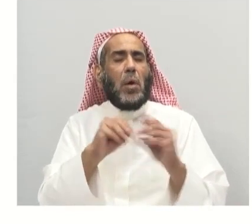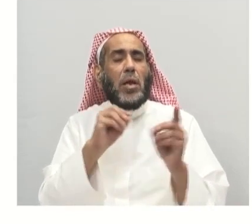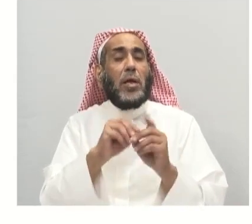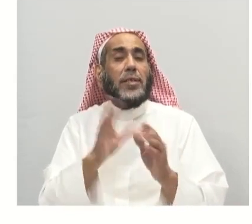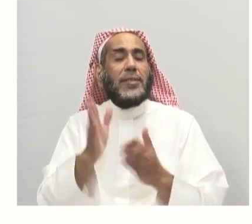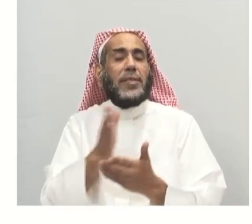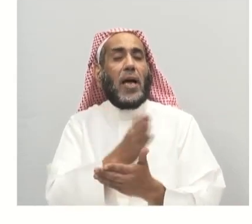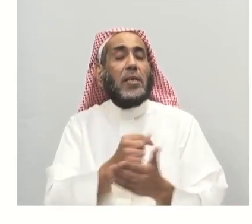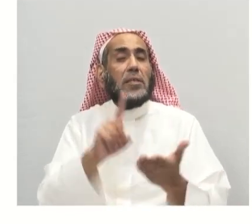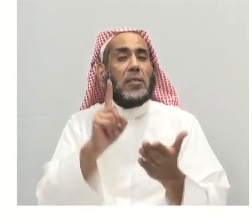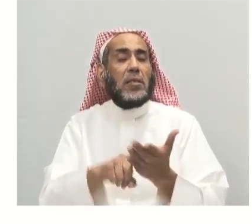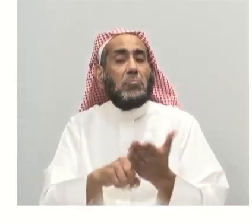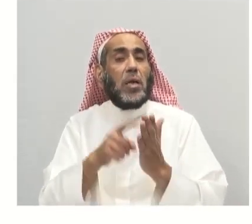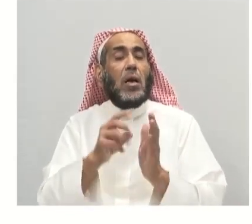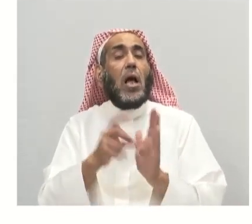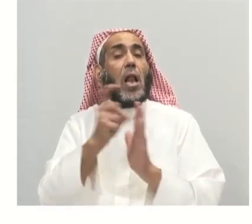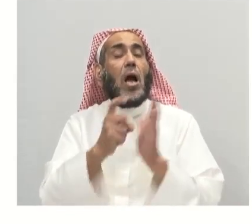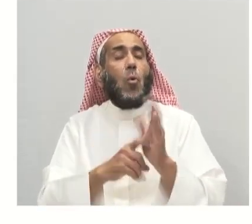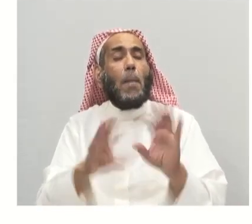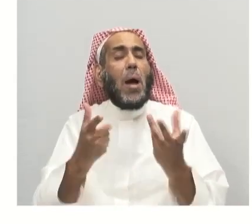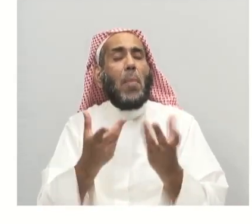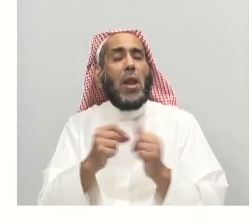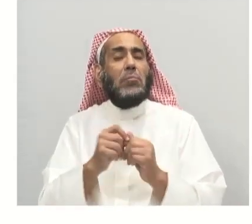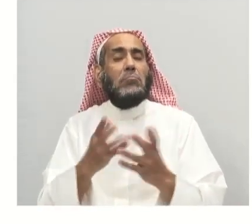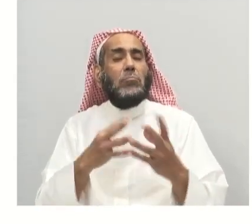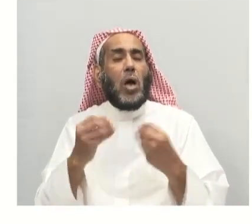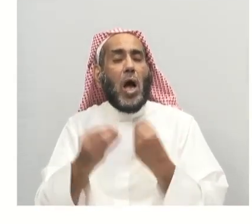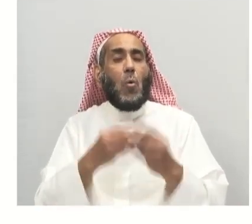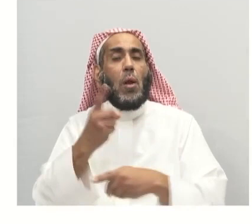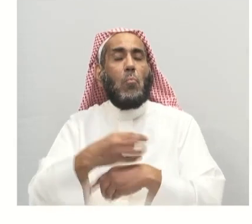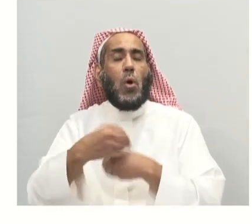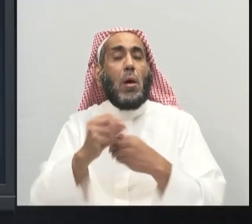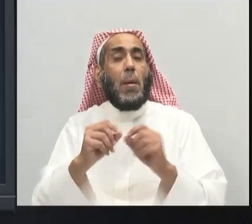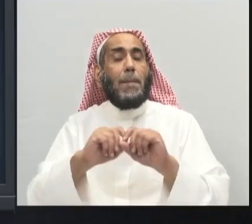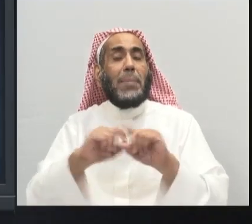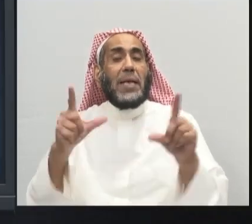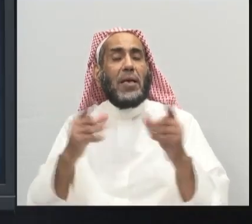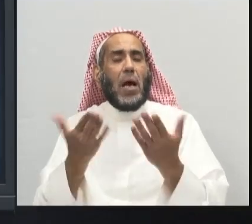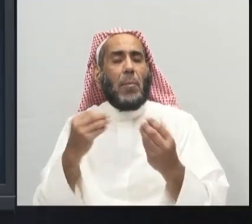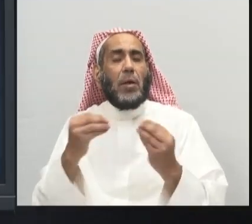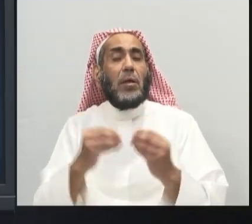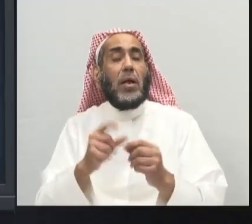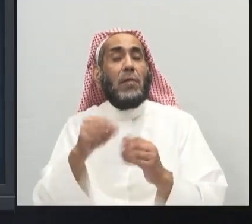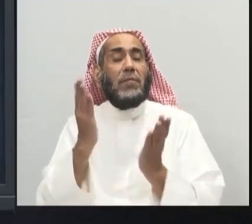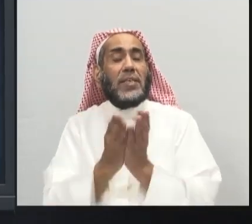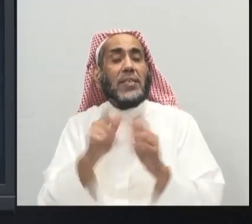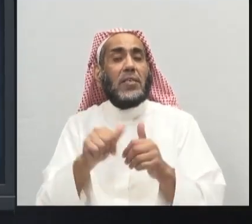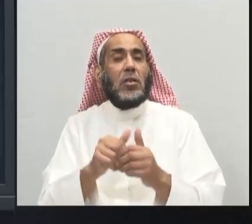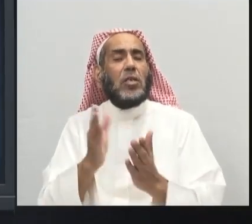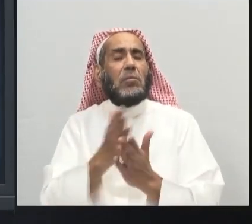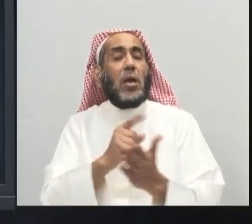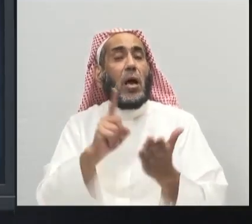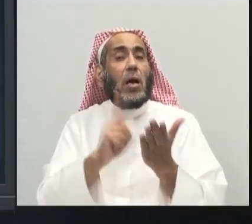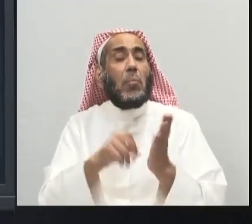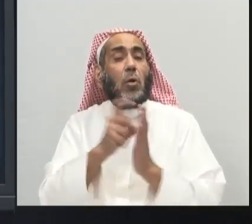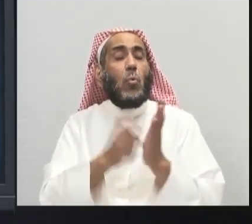بنطاق تطبيق القانون ما المقصود بنطاق تطبيق القانون بينا قبل قليل ان في درسنا نطاق تطبيق